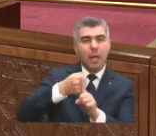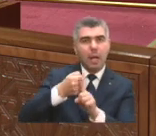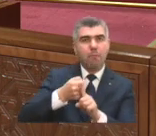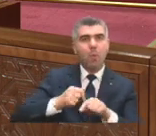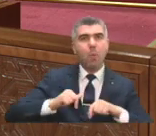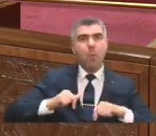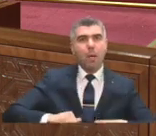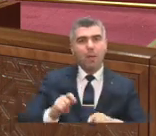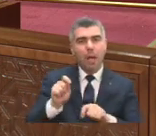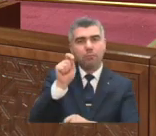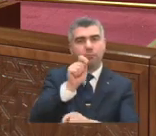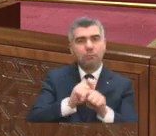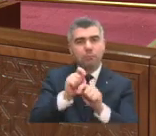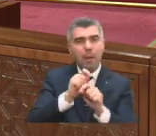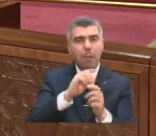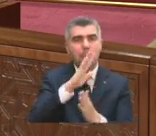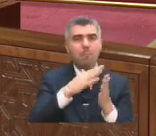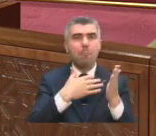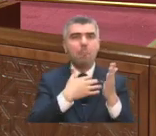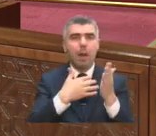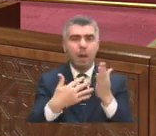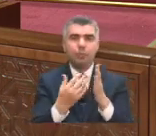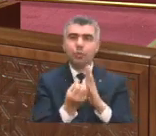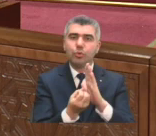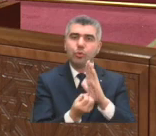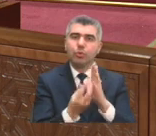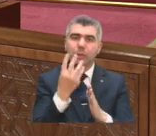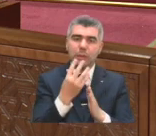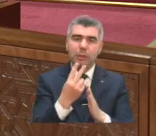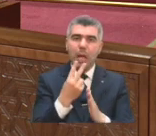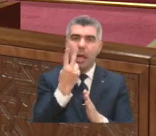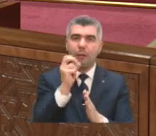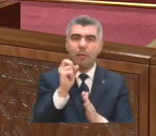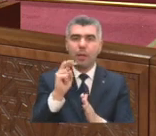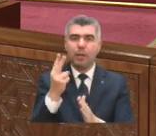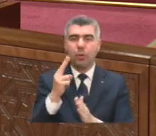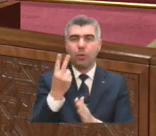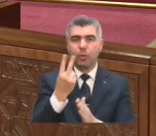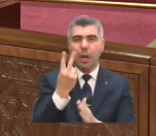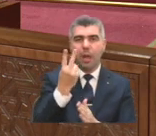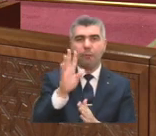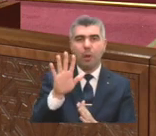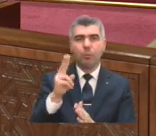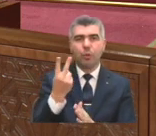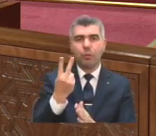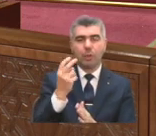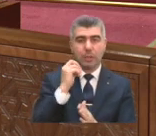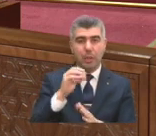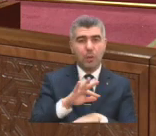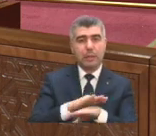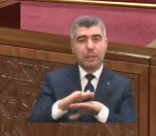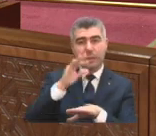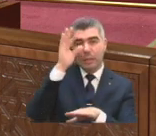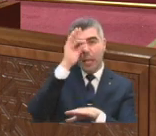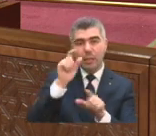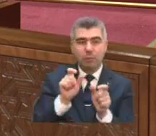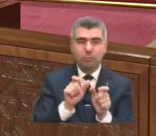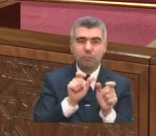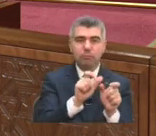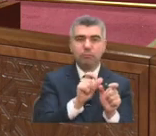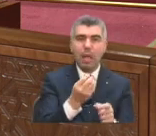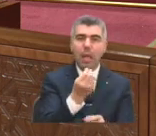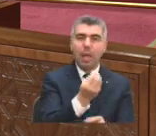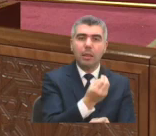في اطار اعداد البرنامج التنفيذي الجديد 2022-2025 للسياسه العموميه المندمجه لحمايه الطفوله